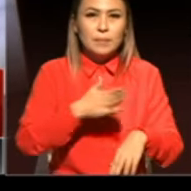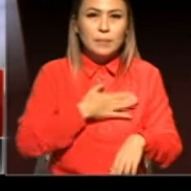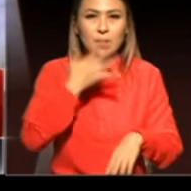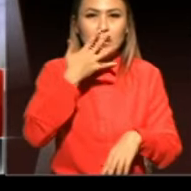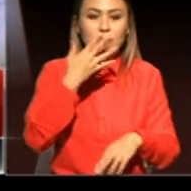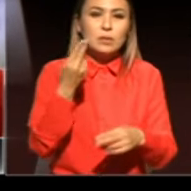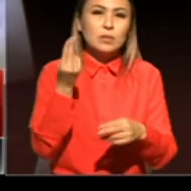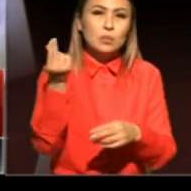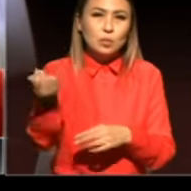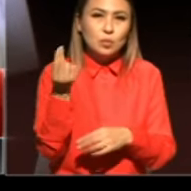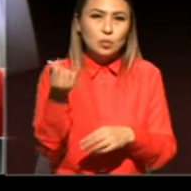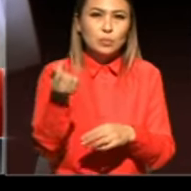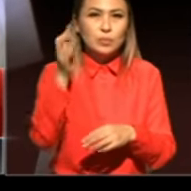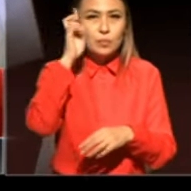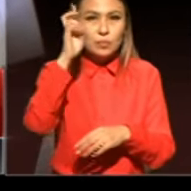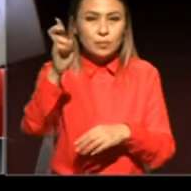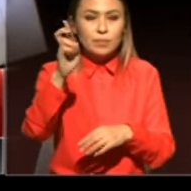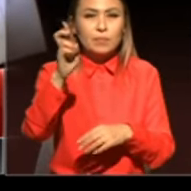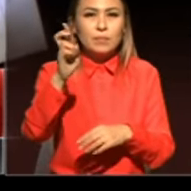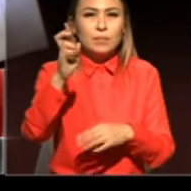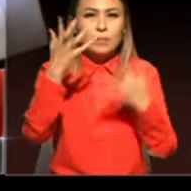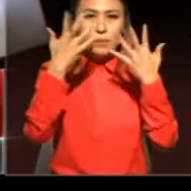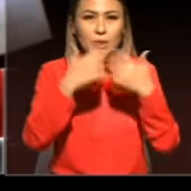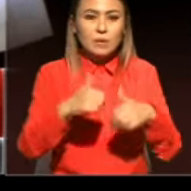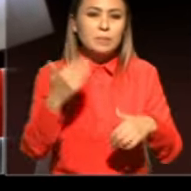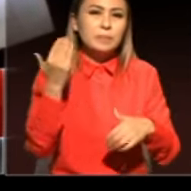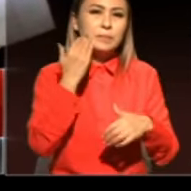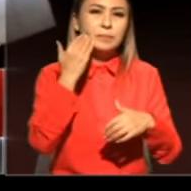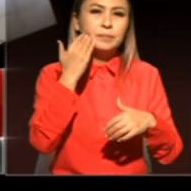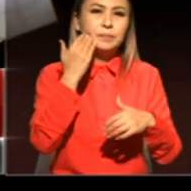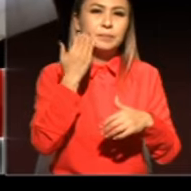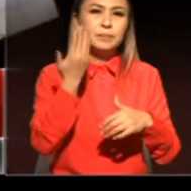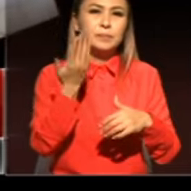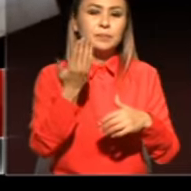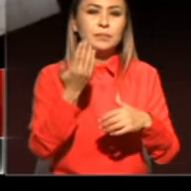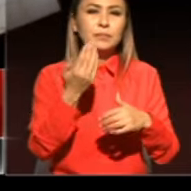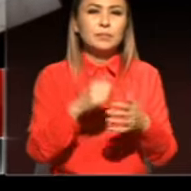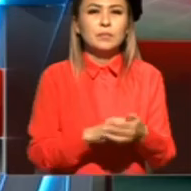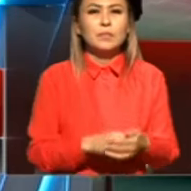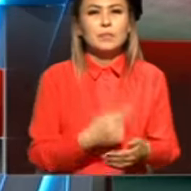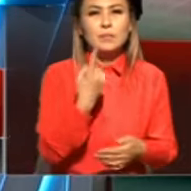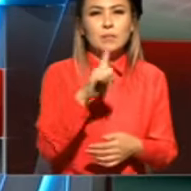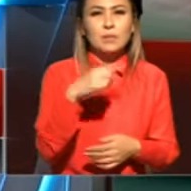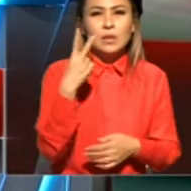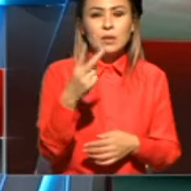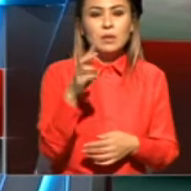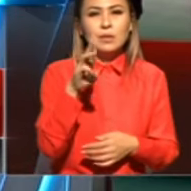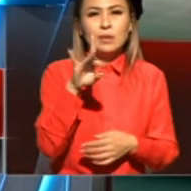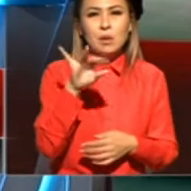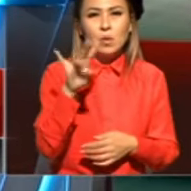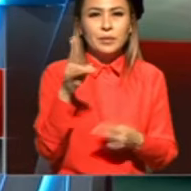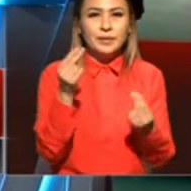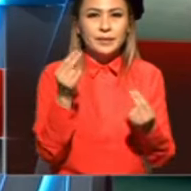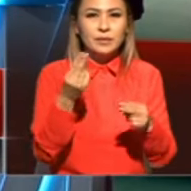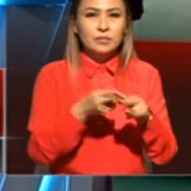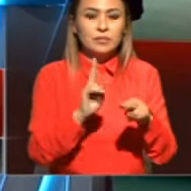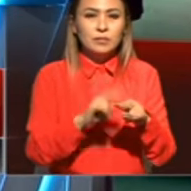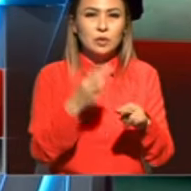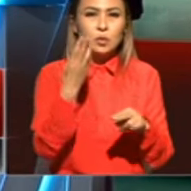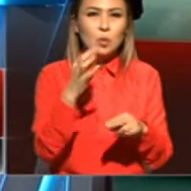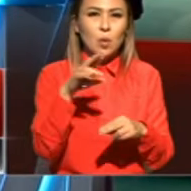төлейтін бюджеттен төлеміміз бар болғаны 1,2 триллион теңге. Бұл жаңағы қарындасымыз,